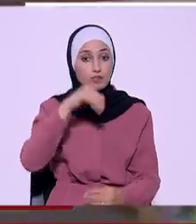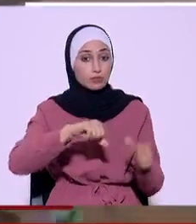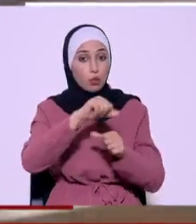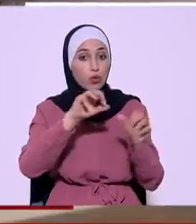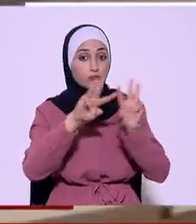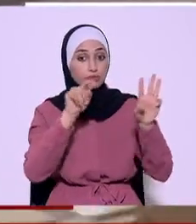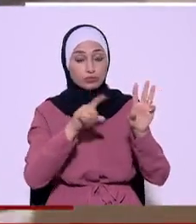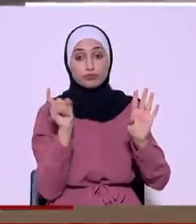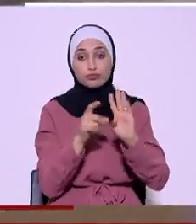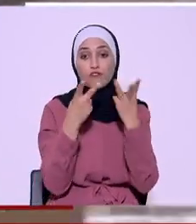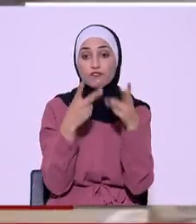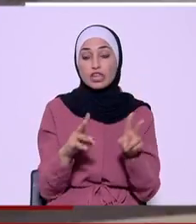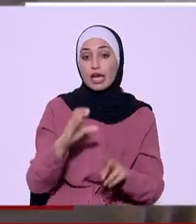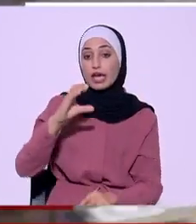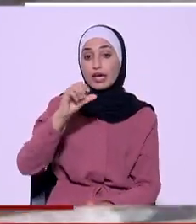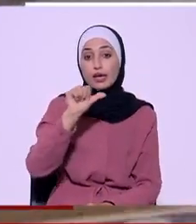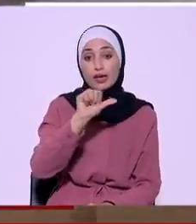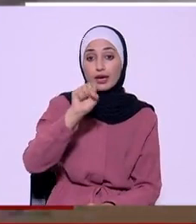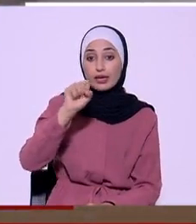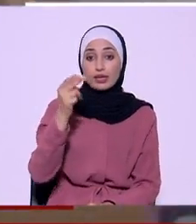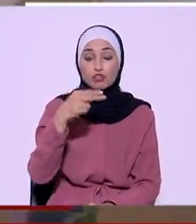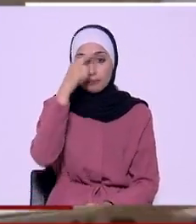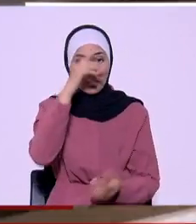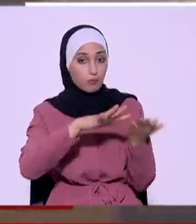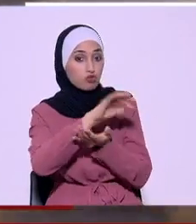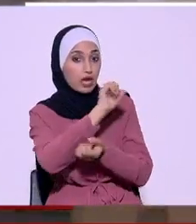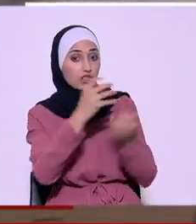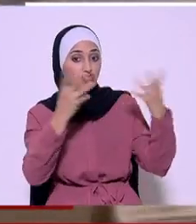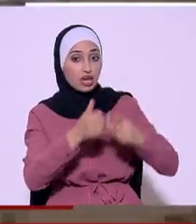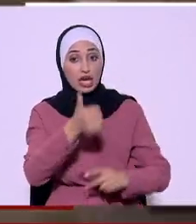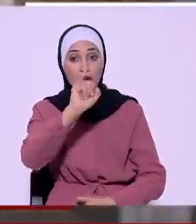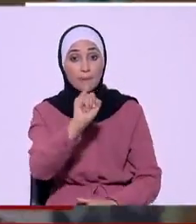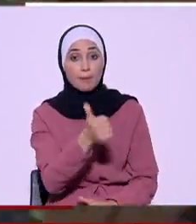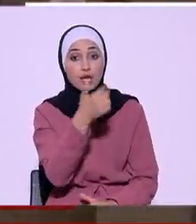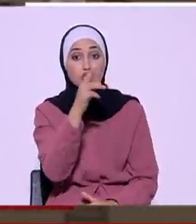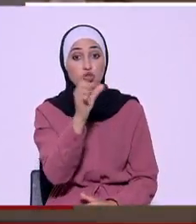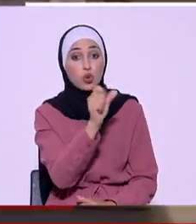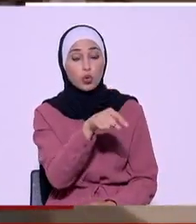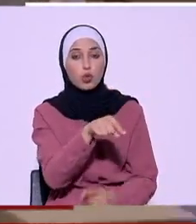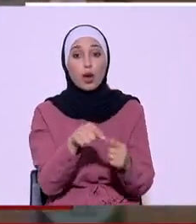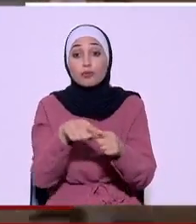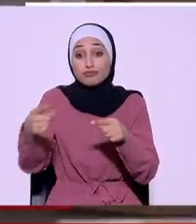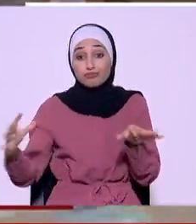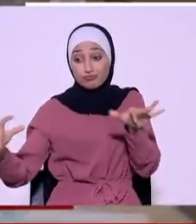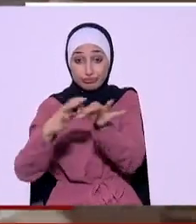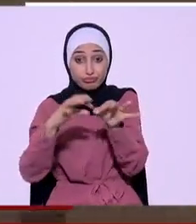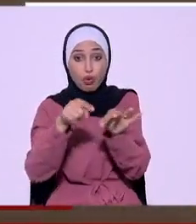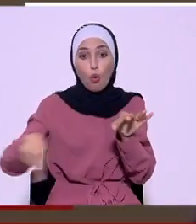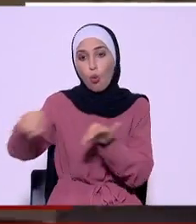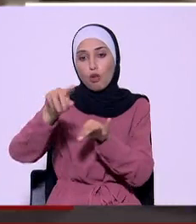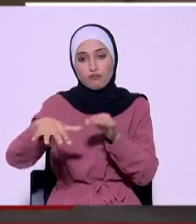أنا برجع الموضوع ده إن ممكن يكون ده رد فعل لبعض المجرمي الانترنت اللي تم القاء القبض عليهم على مستوى